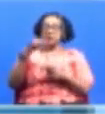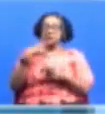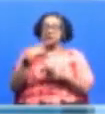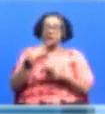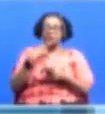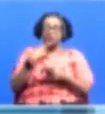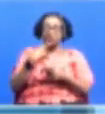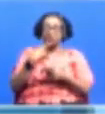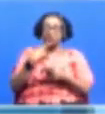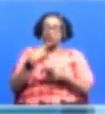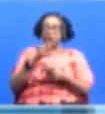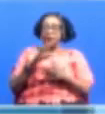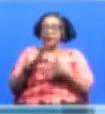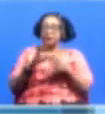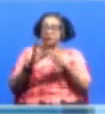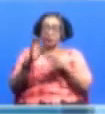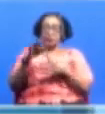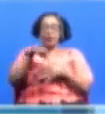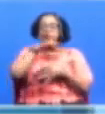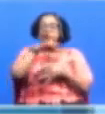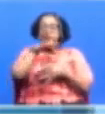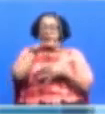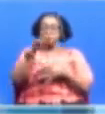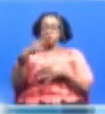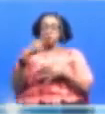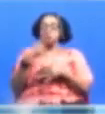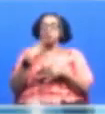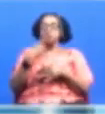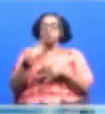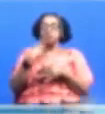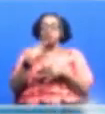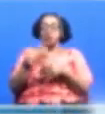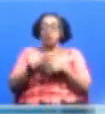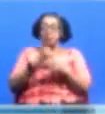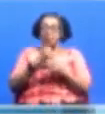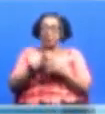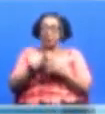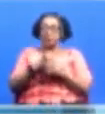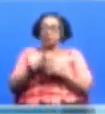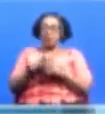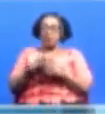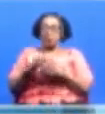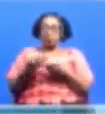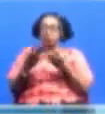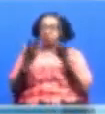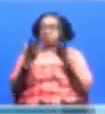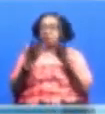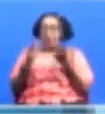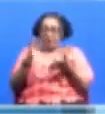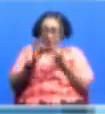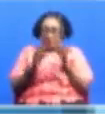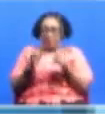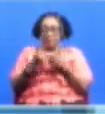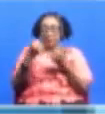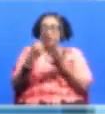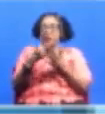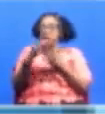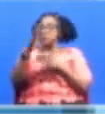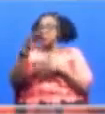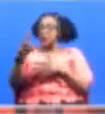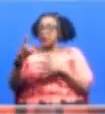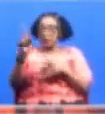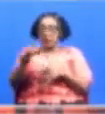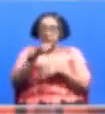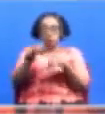wa Azimio Raila Odinga ambaye alisema watafufua maandamano ya nchi nzima ikiwa mswada wa fedha hautafutwa. Akizungumza akiwa